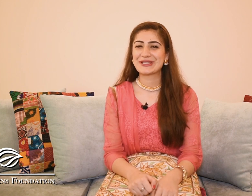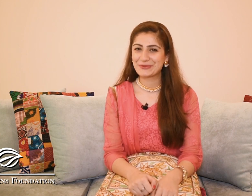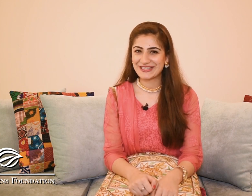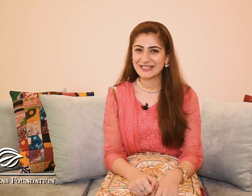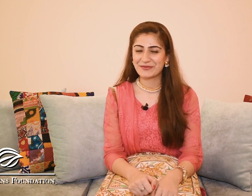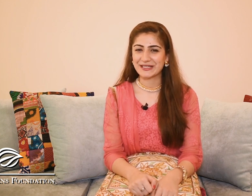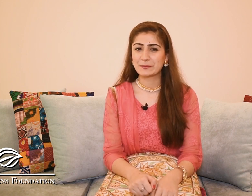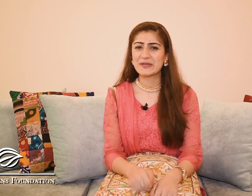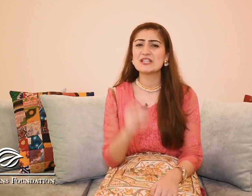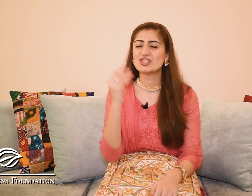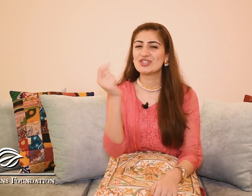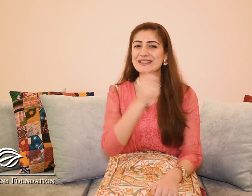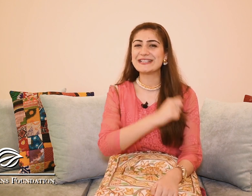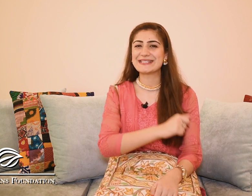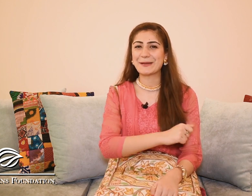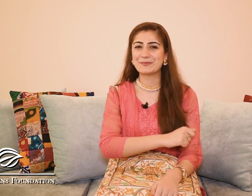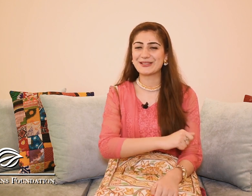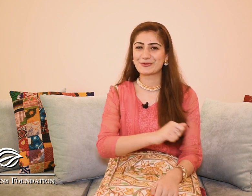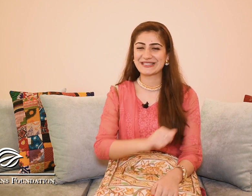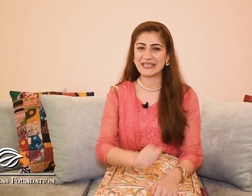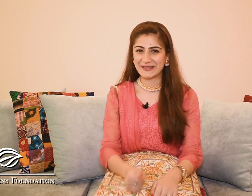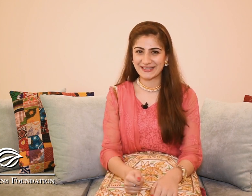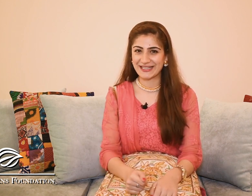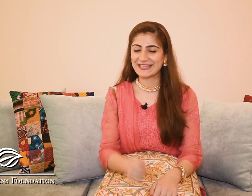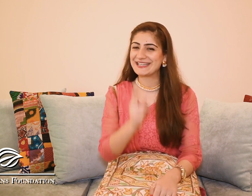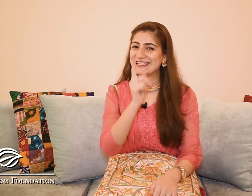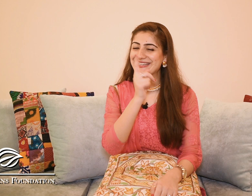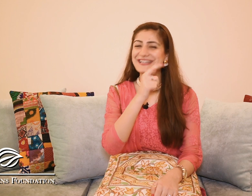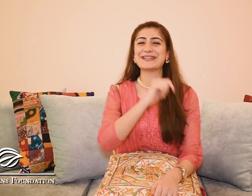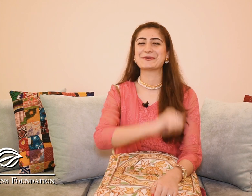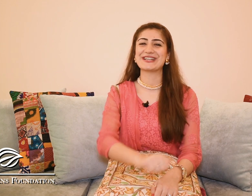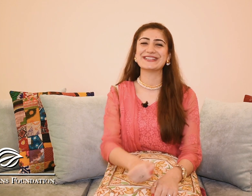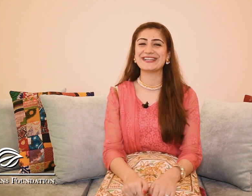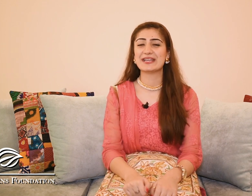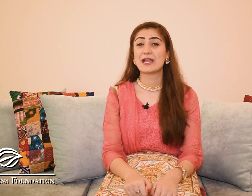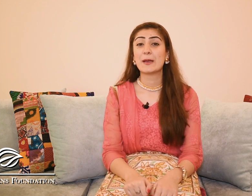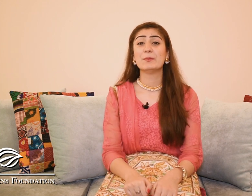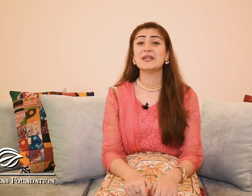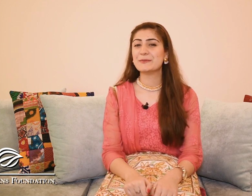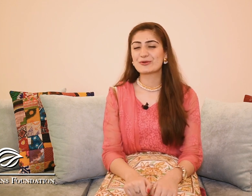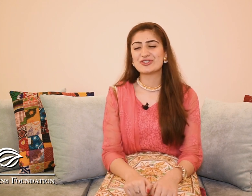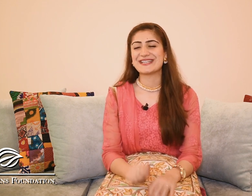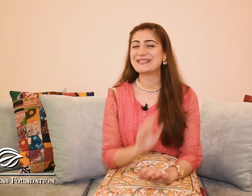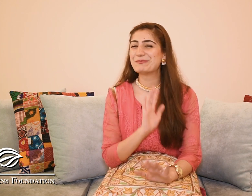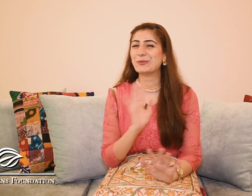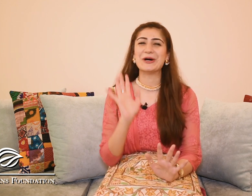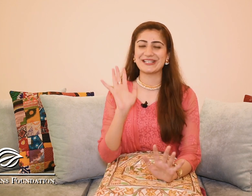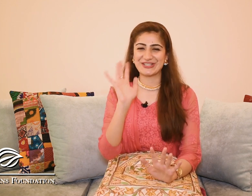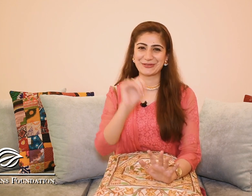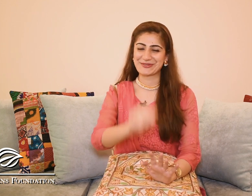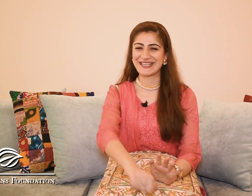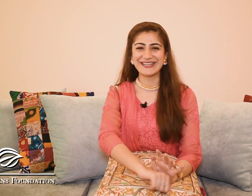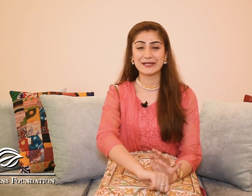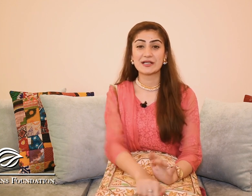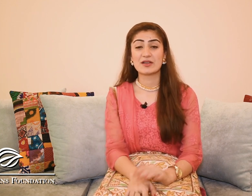जो ज़रूरत के वक्त पर जल्दी से अपने दोस्त की मदद करने के लिए खड़े हो जाते हैं। मेरे भी कुछ ऐसे बहुत